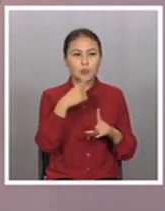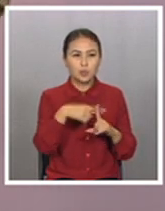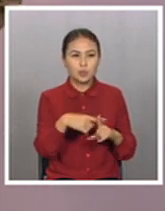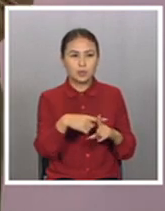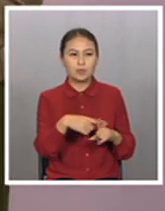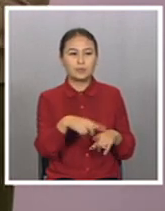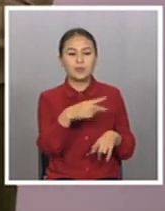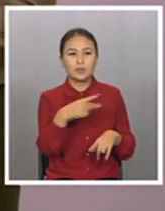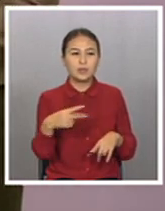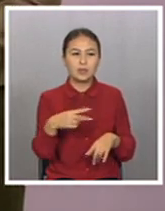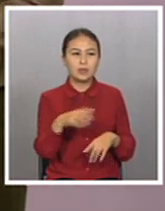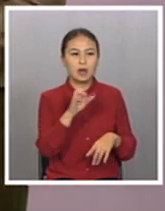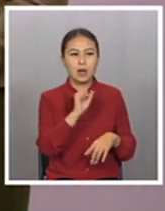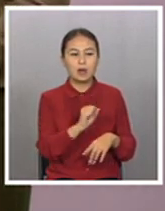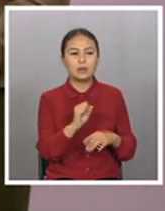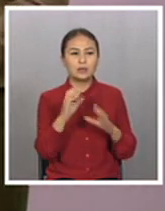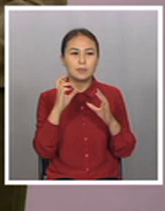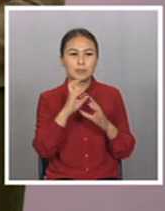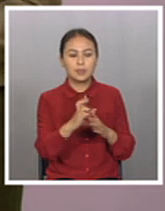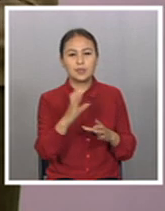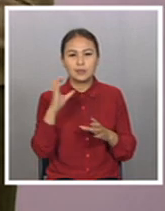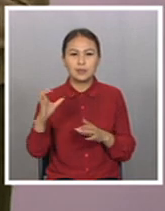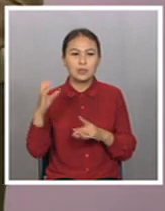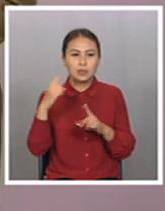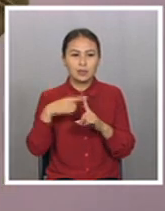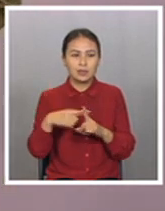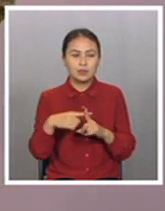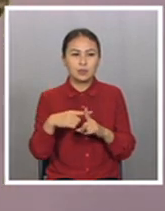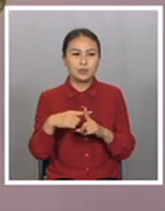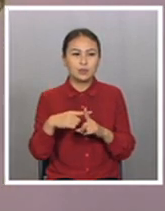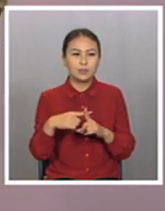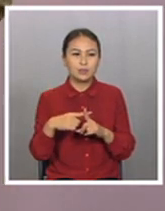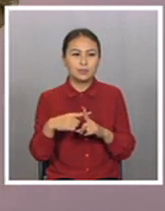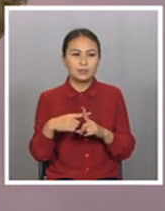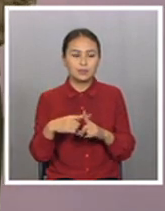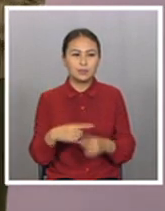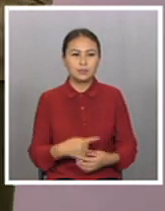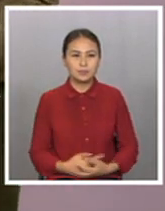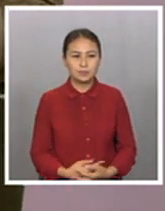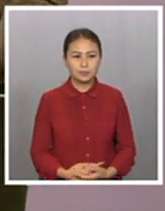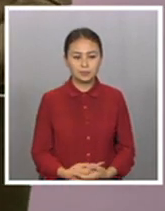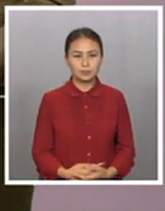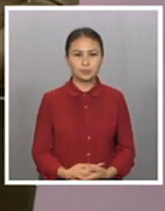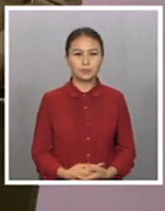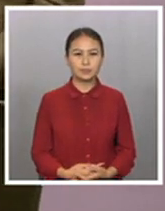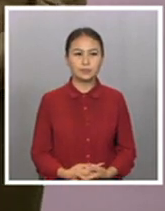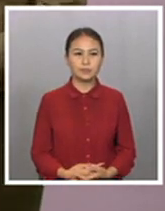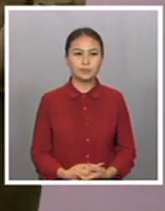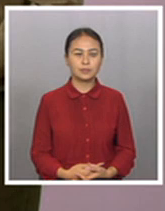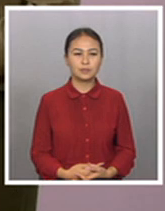қиылысуы, В және С жиынының қиылысуы мен А жиынының қиылысуына